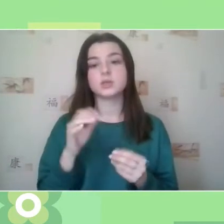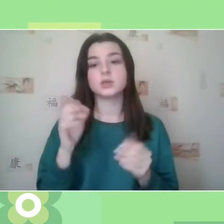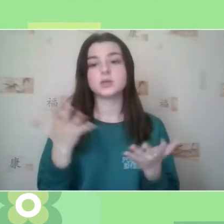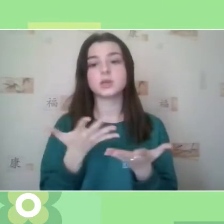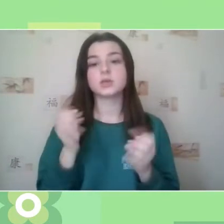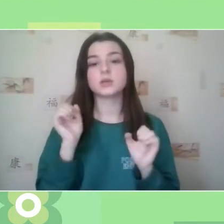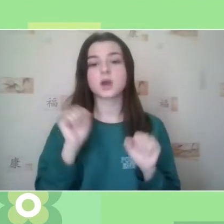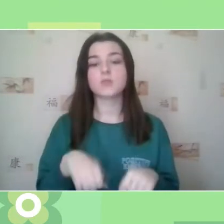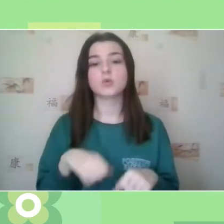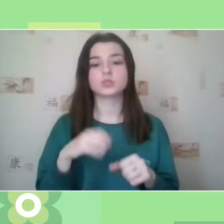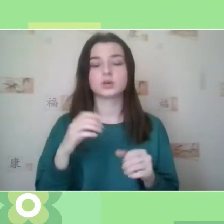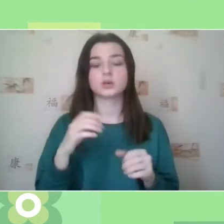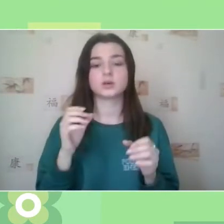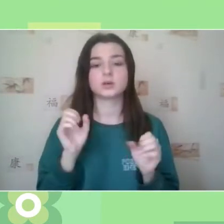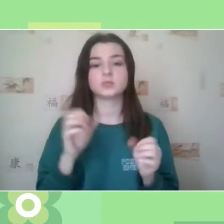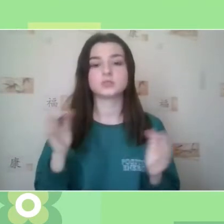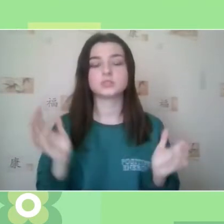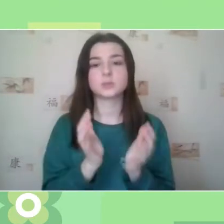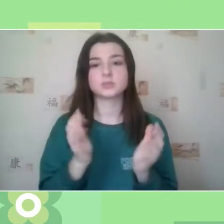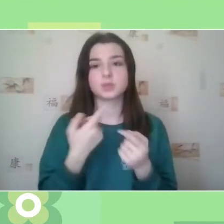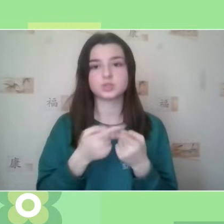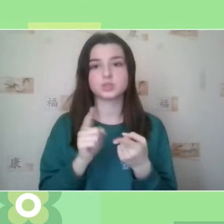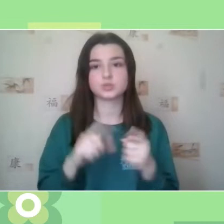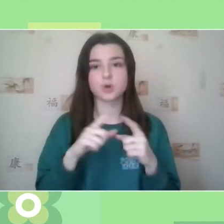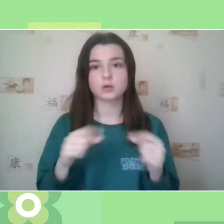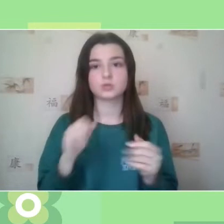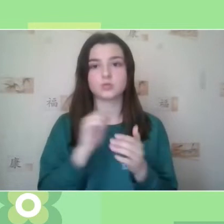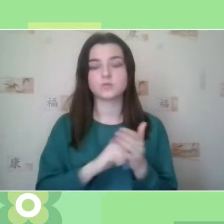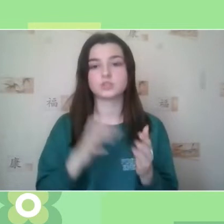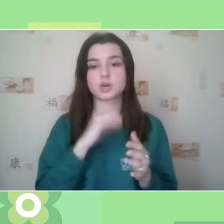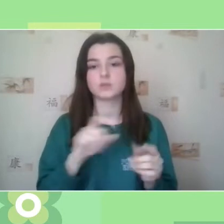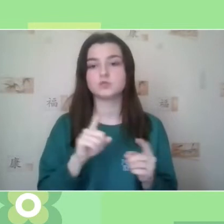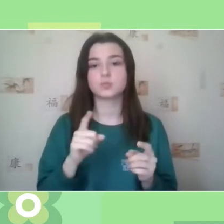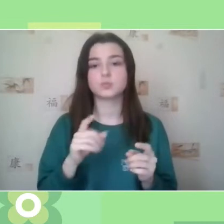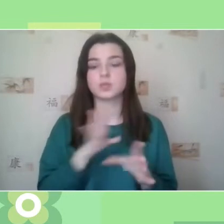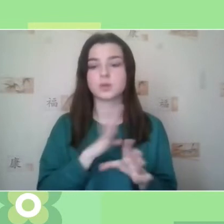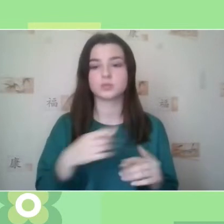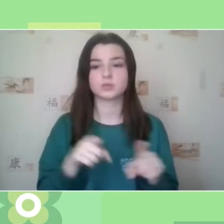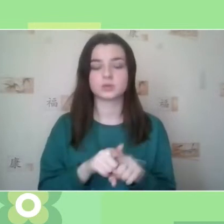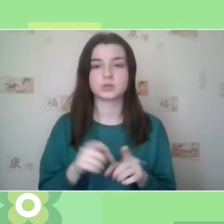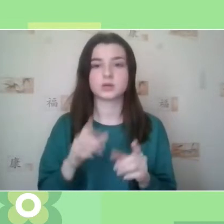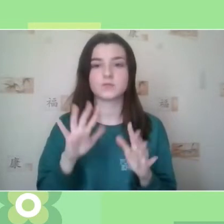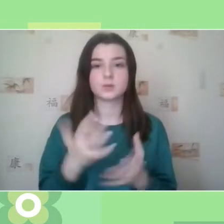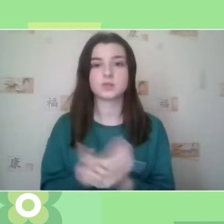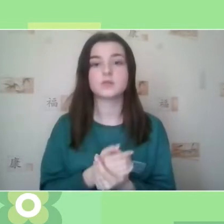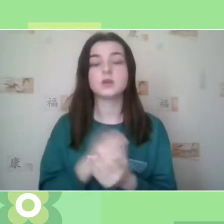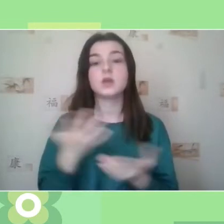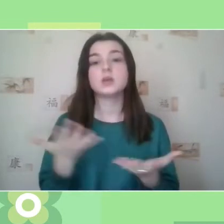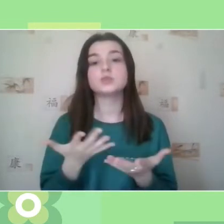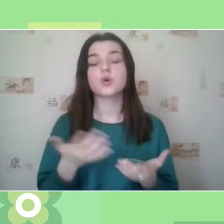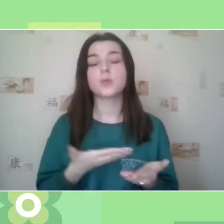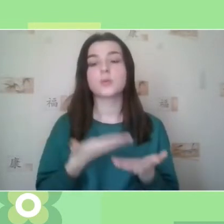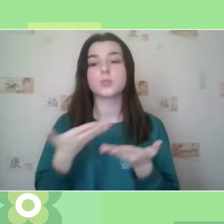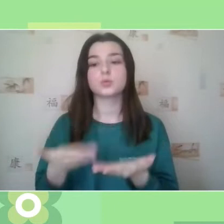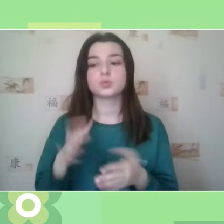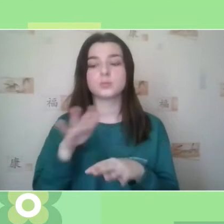буває, іноді зібрані людьми в один момент з вашої картки. Найпростіший інструмент, який пропонують банки, це